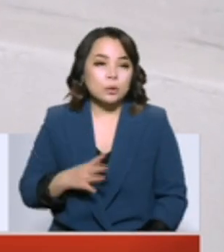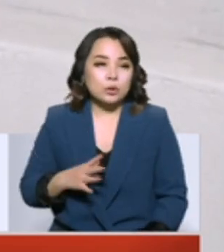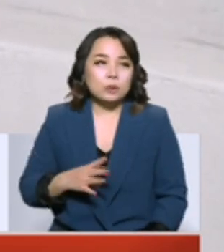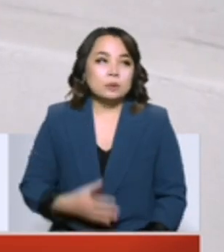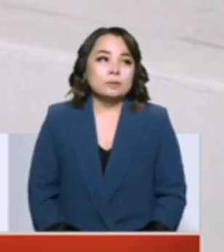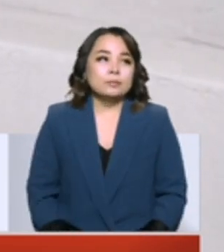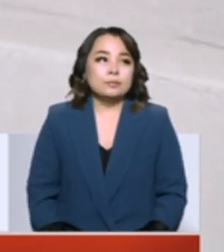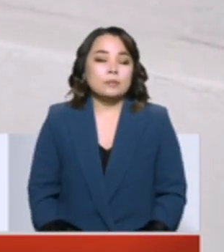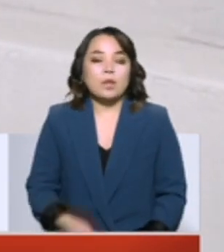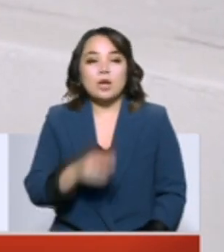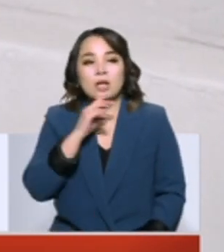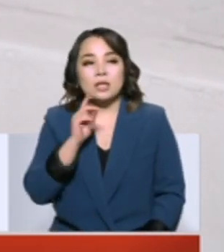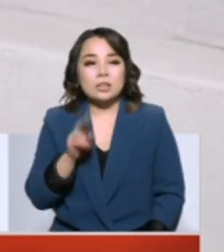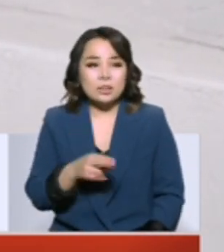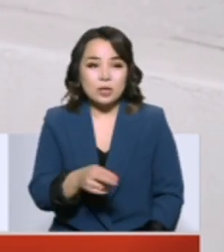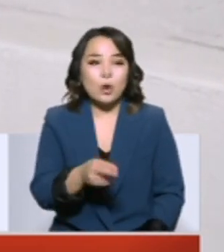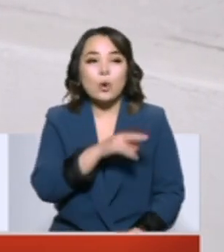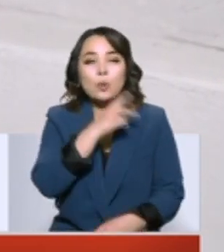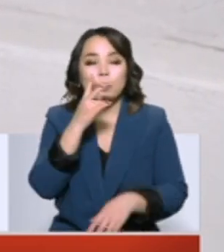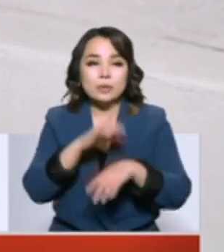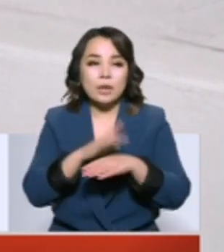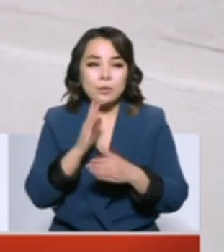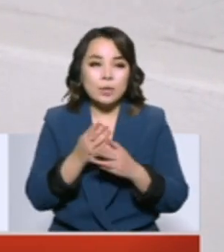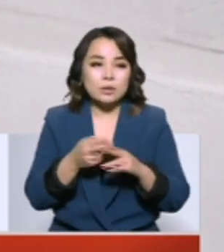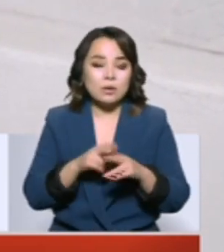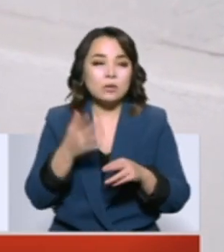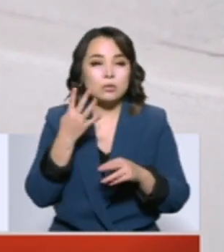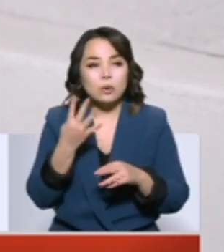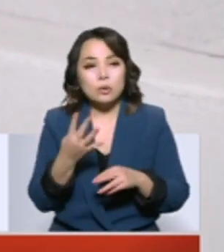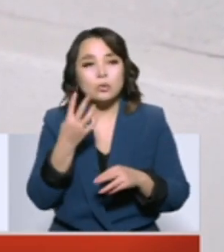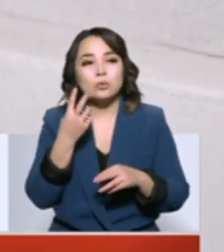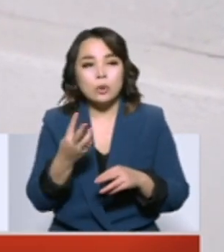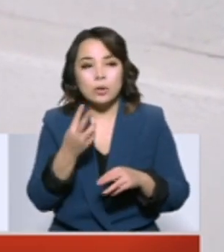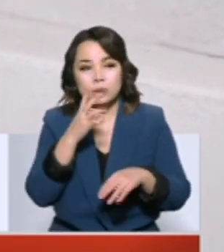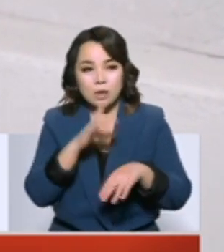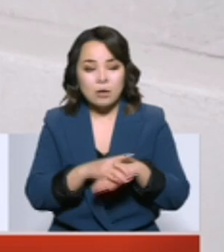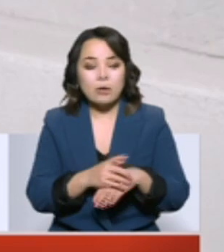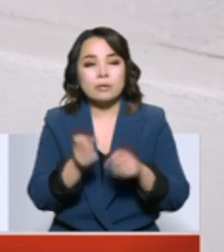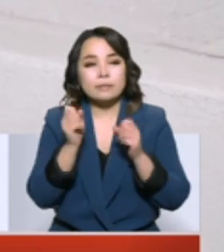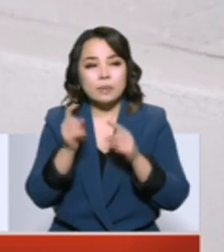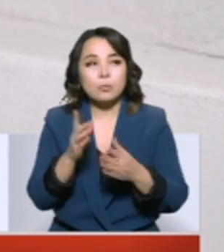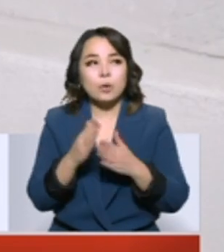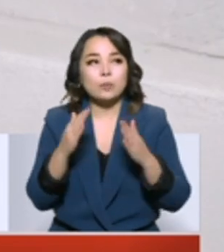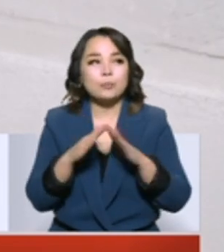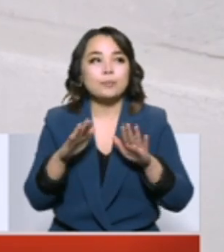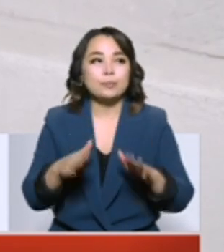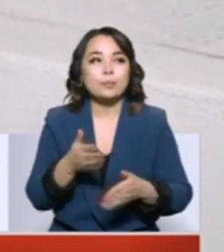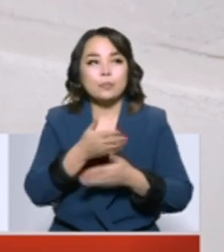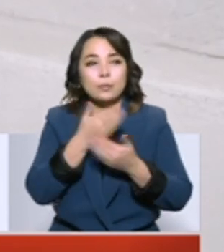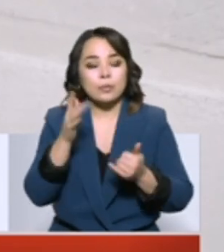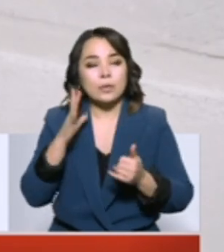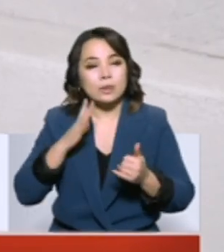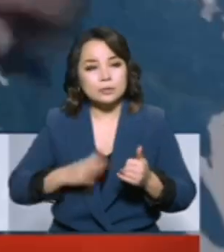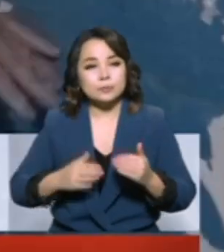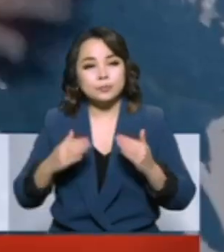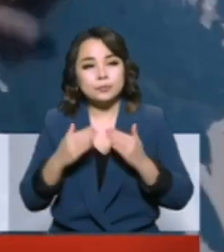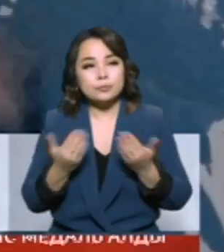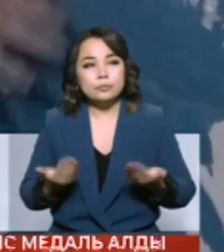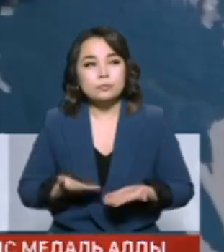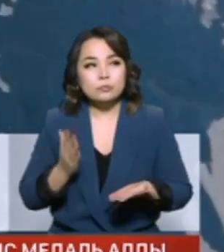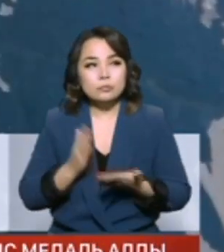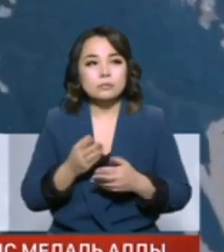жылма жыл жылан шығады. Шу төртеуден шығарып лақтырып отырмын. Сонда да үйім баспанам болмағасын осы үйде отырмын.